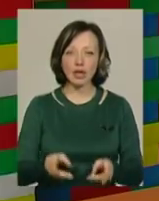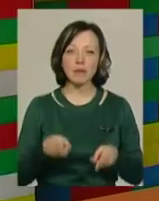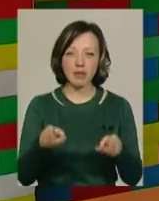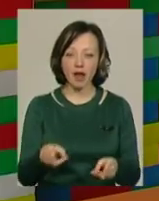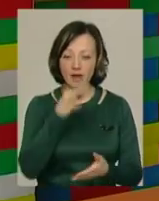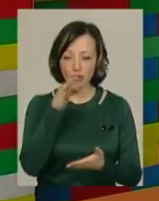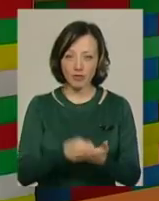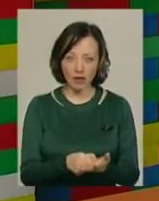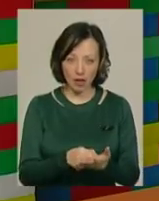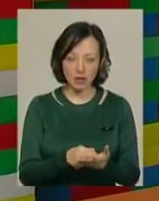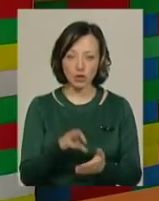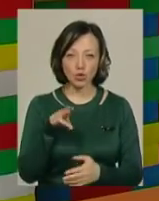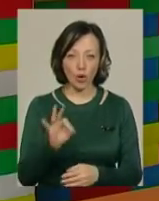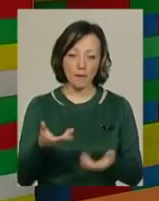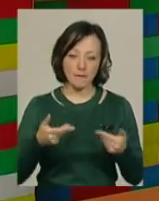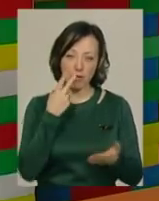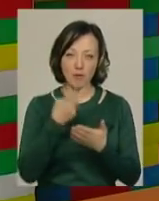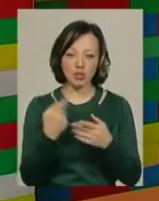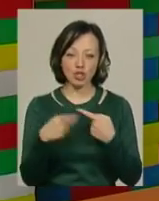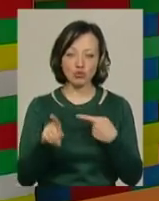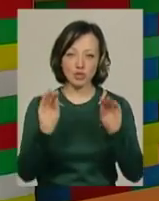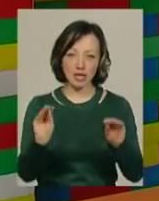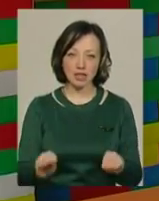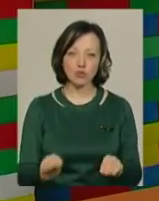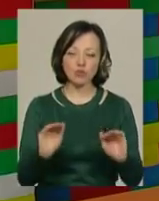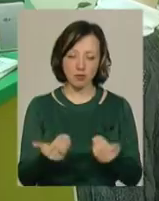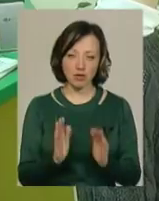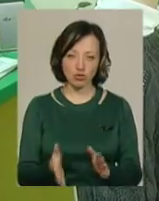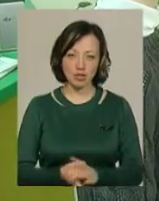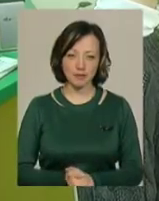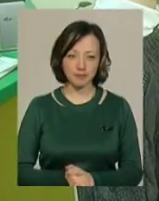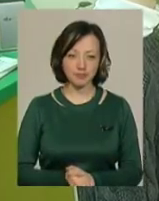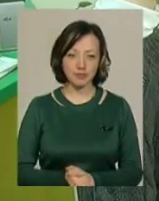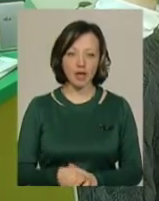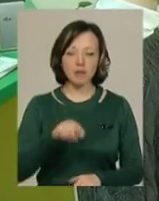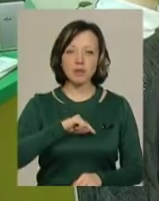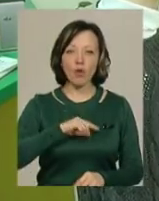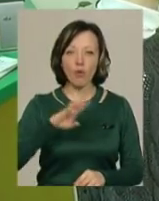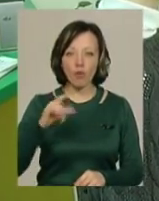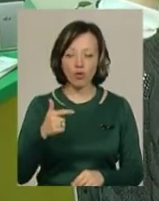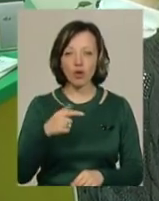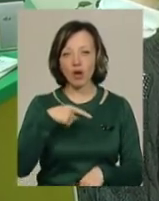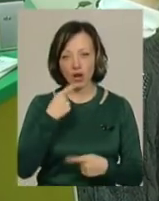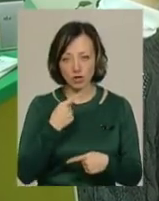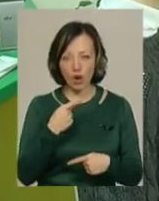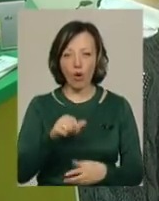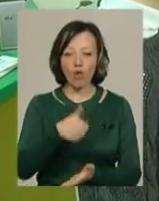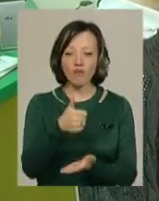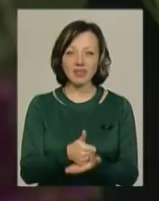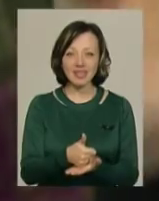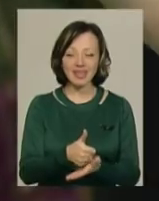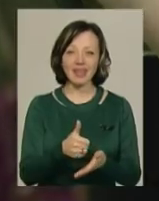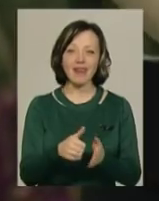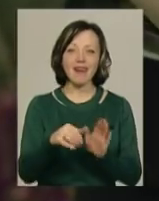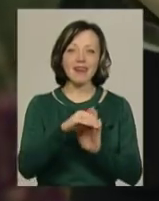кримінальна відповідальність, то ми побачимо іншу статистику, вона зменшиться. Тим часом психолог Ірина Шварц переконує, головний рецепт